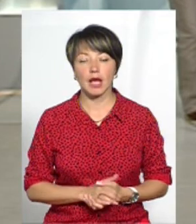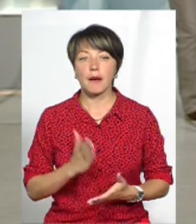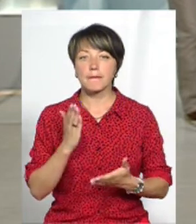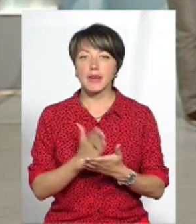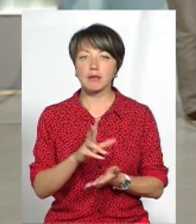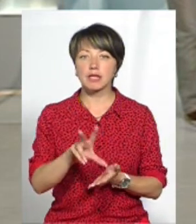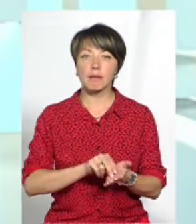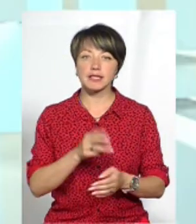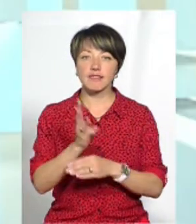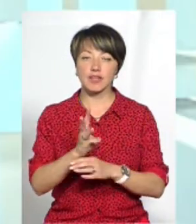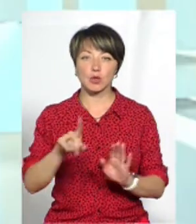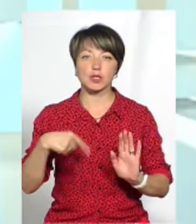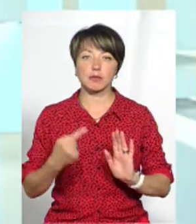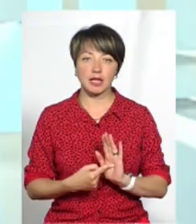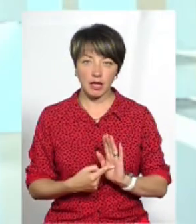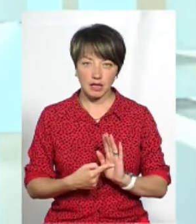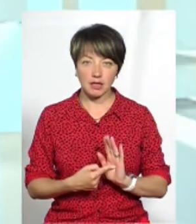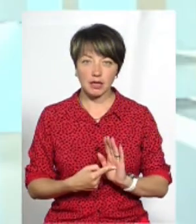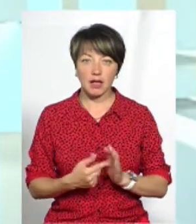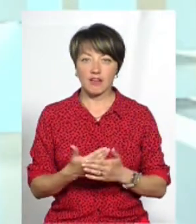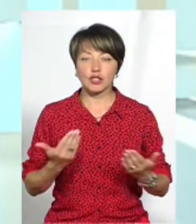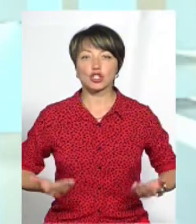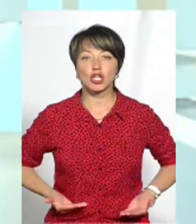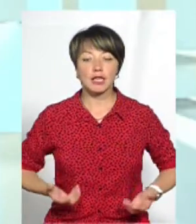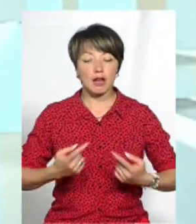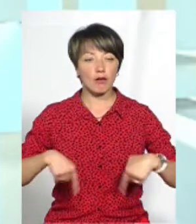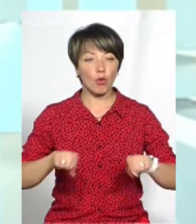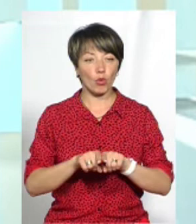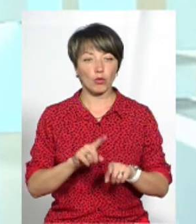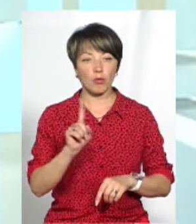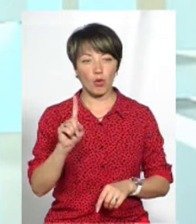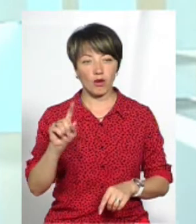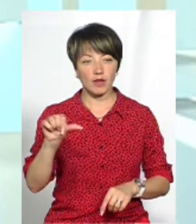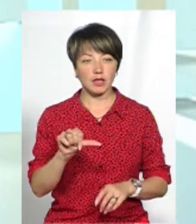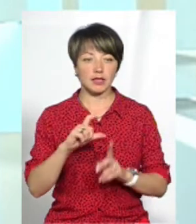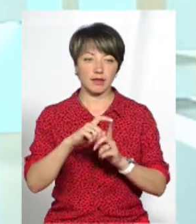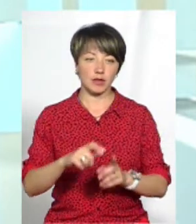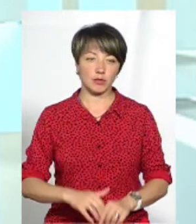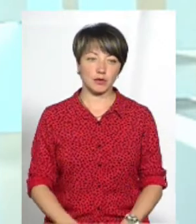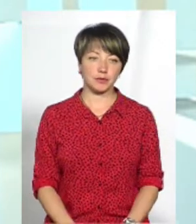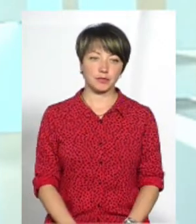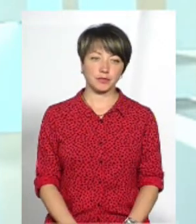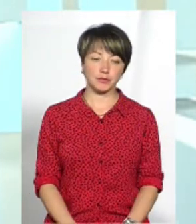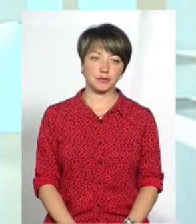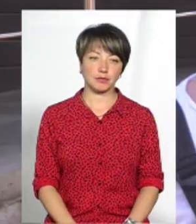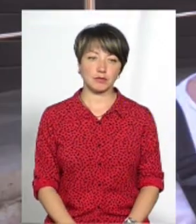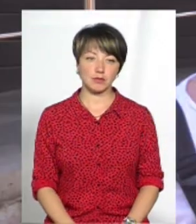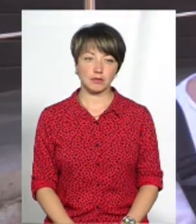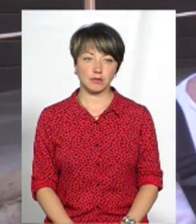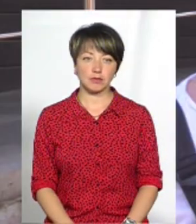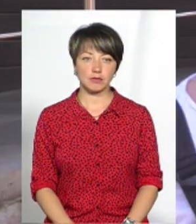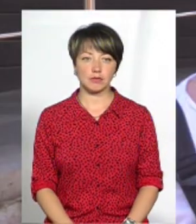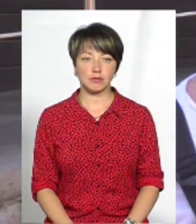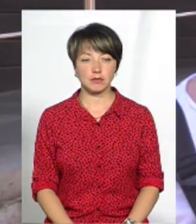Маємо записані відеозапитання від жителів округу. По хвилині будете мати для відповідей на ці питання.